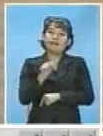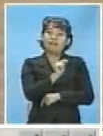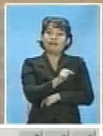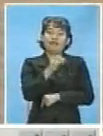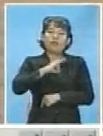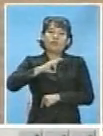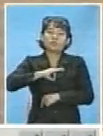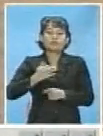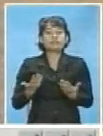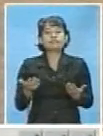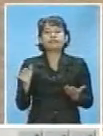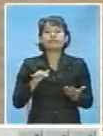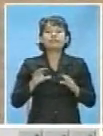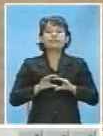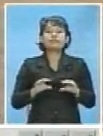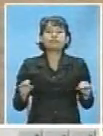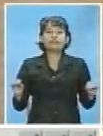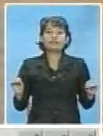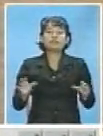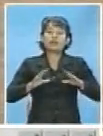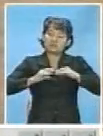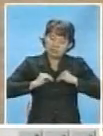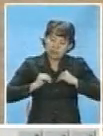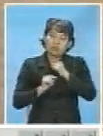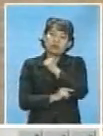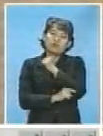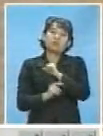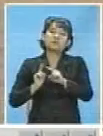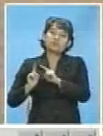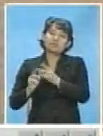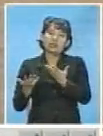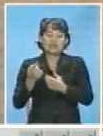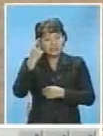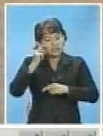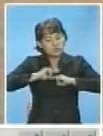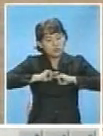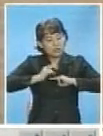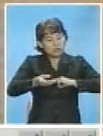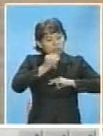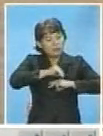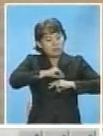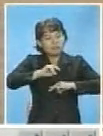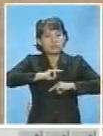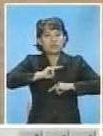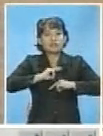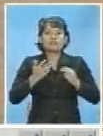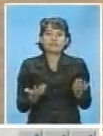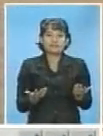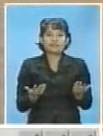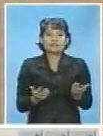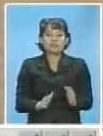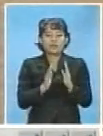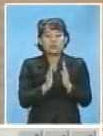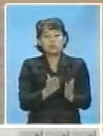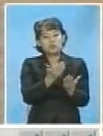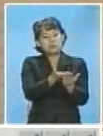คติเพิกเฉยและยอมรับต่อการทุจริตคิดเรื่องผลประโยชน์ส่วนตนเป็นหลักแล้วก็เป็นสังคมที่ยกย่องคนรวย